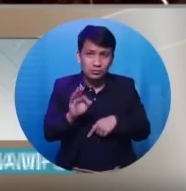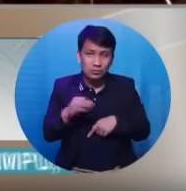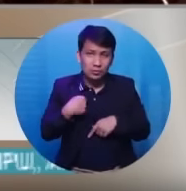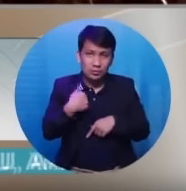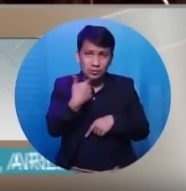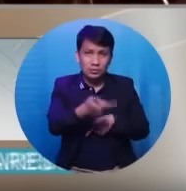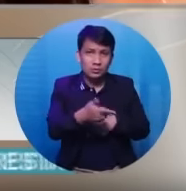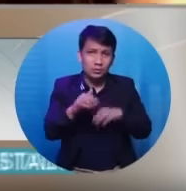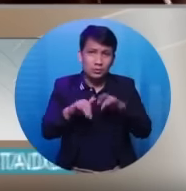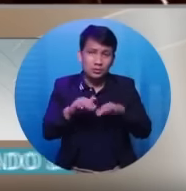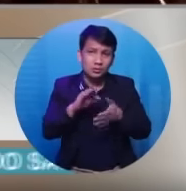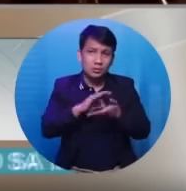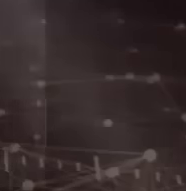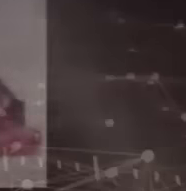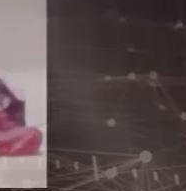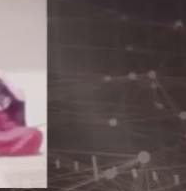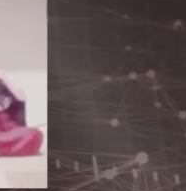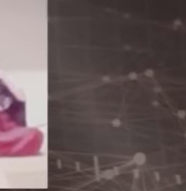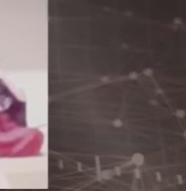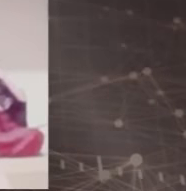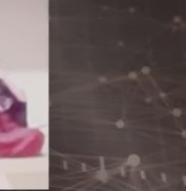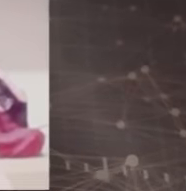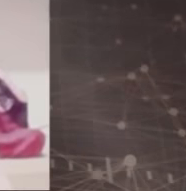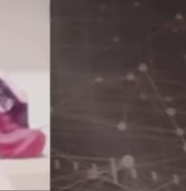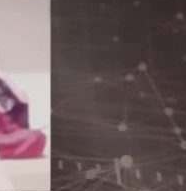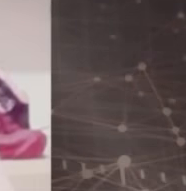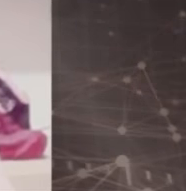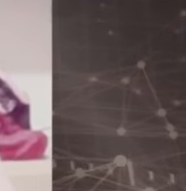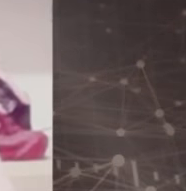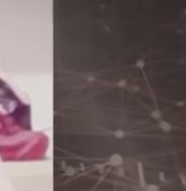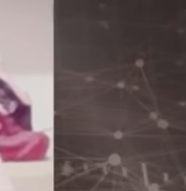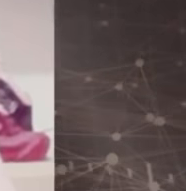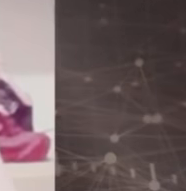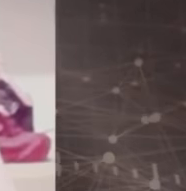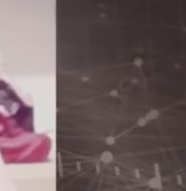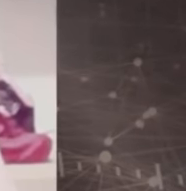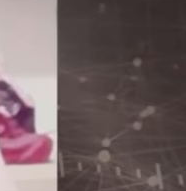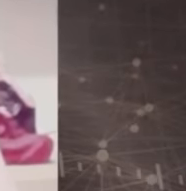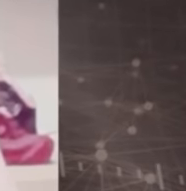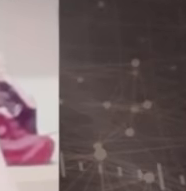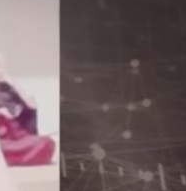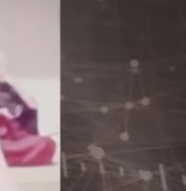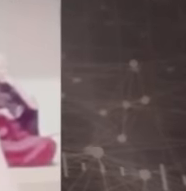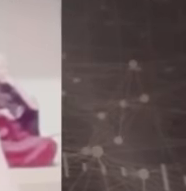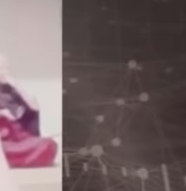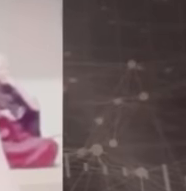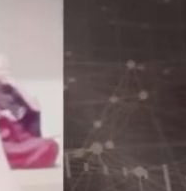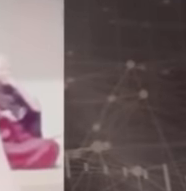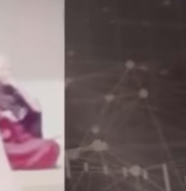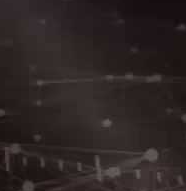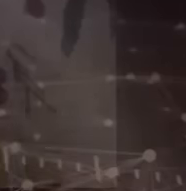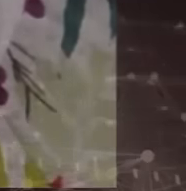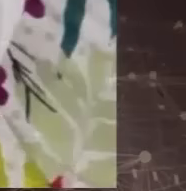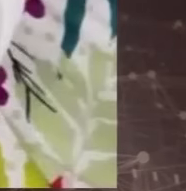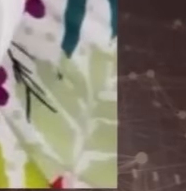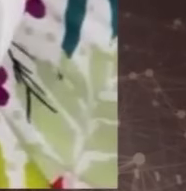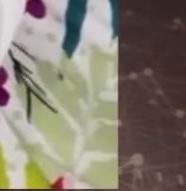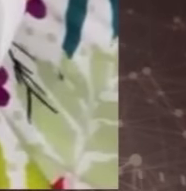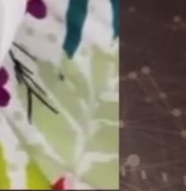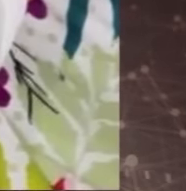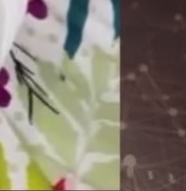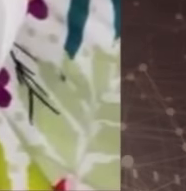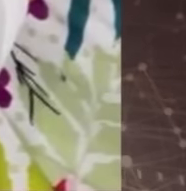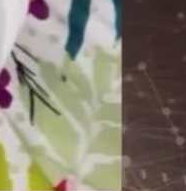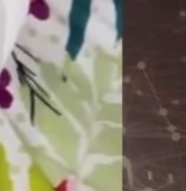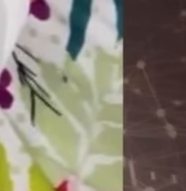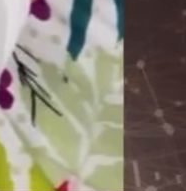sa account ng babae. Sabi ko, tulungan mo kami kasi yung boyfriend mo, hindi na namin alam yung nangyayari. Alam mo, Sir Raffy, ang